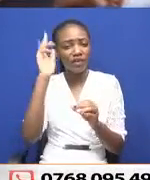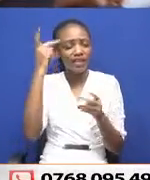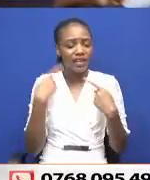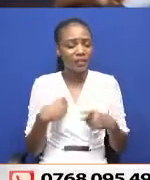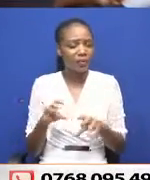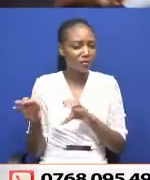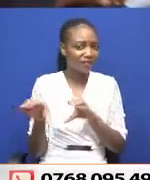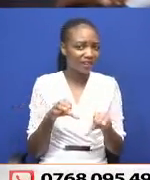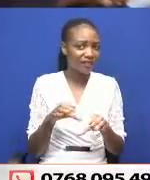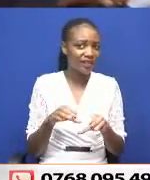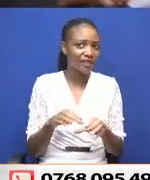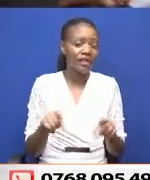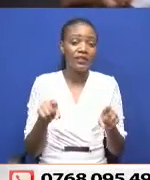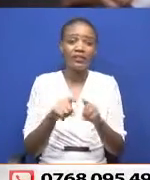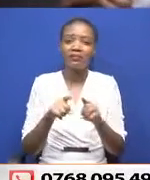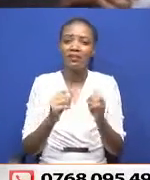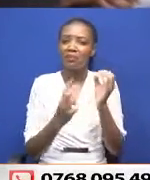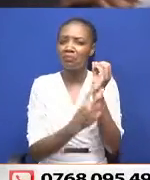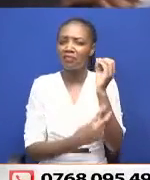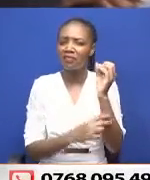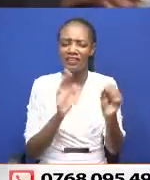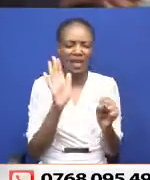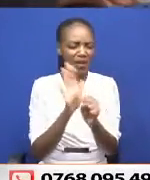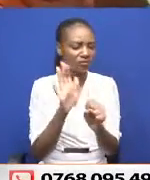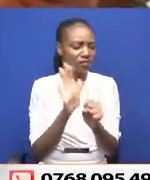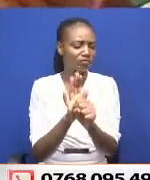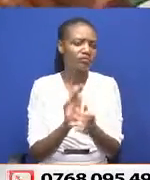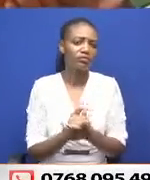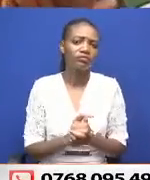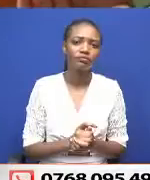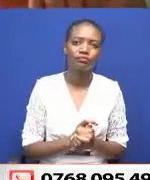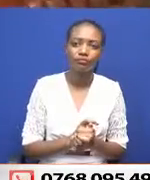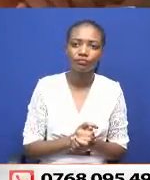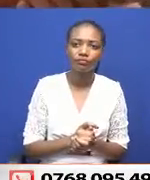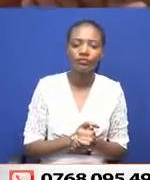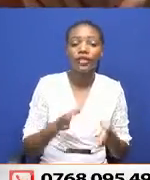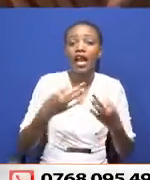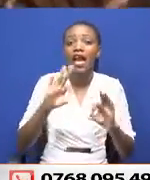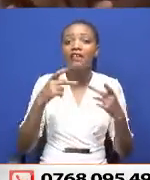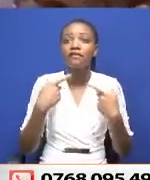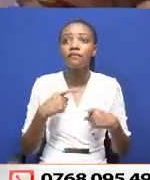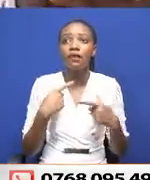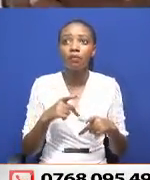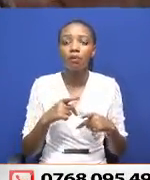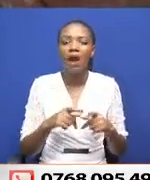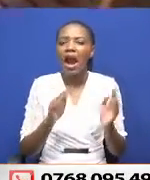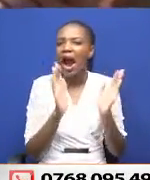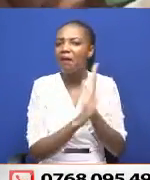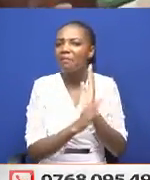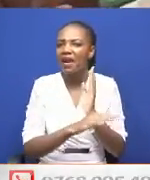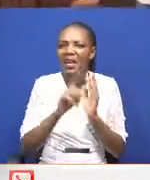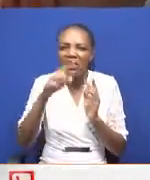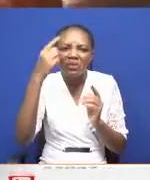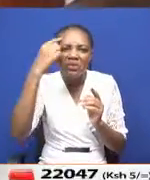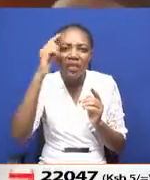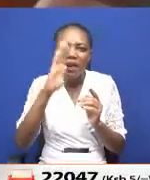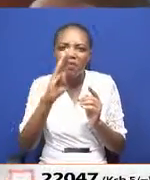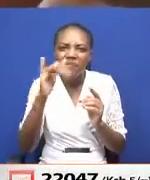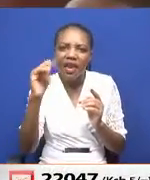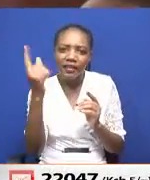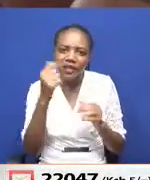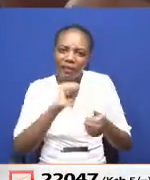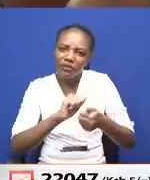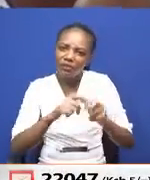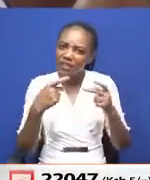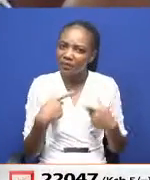wanapitia ikiwemo umasikini na hali ngumu ya maisha. Watu kama ni wachoyo wasifikirie ati BBI itakuja kugeuza watu,